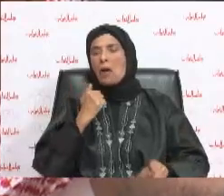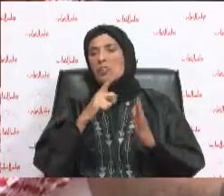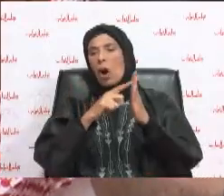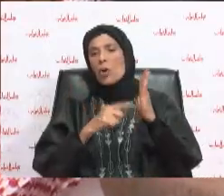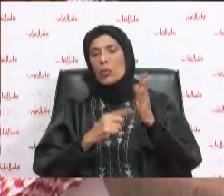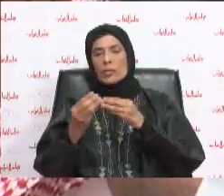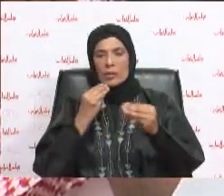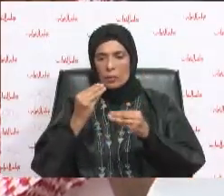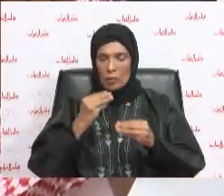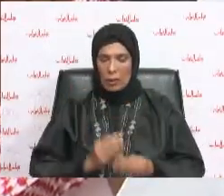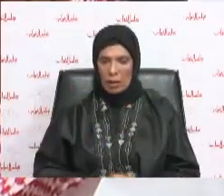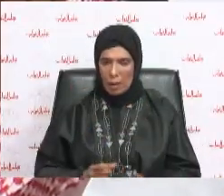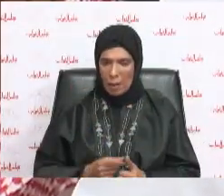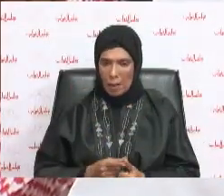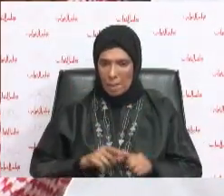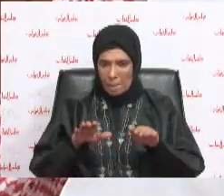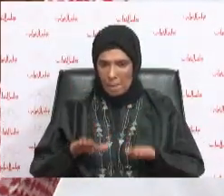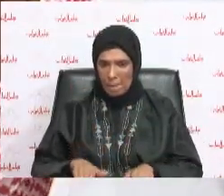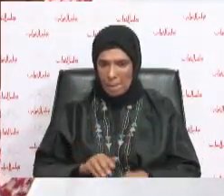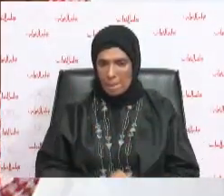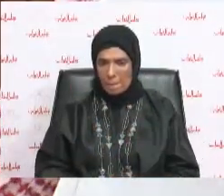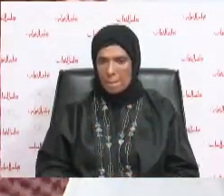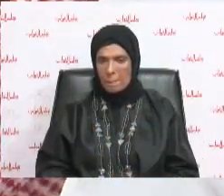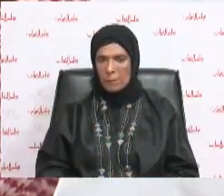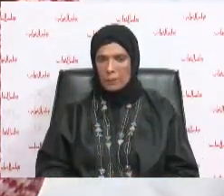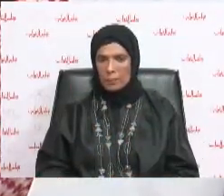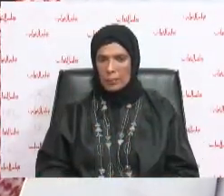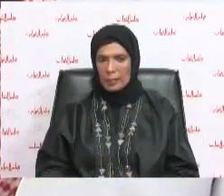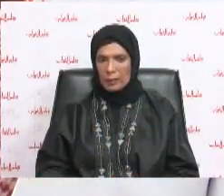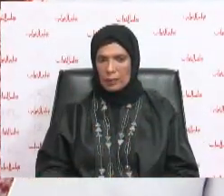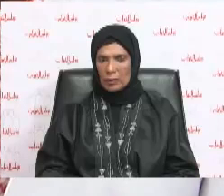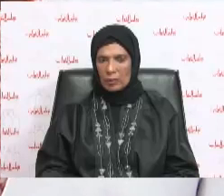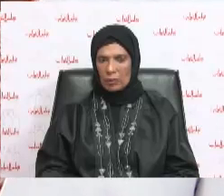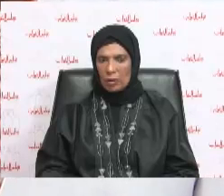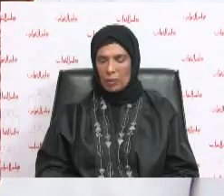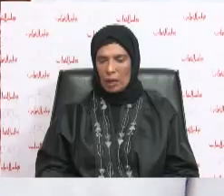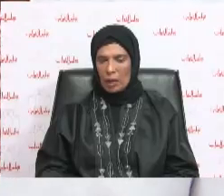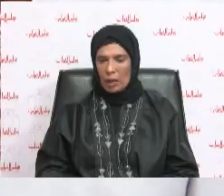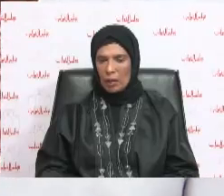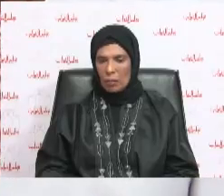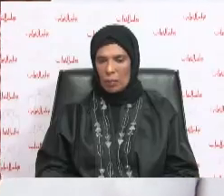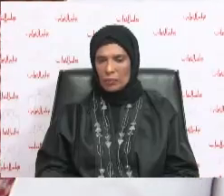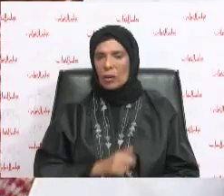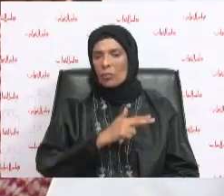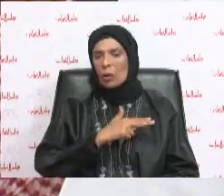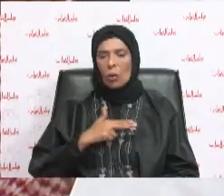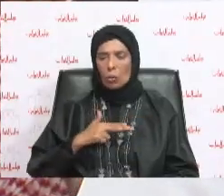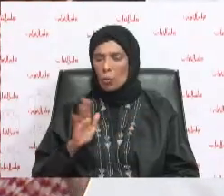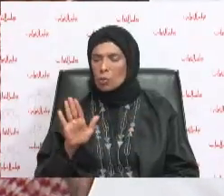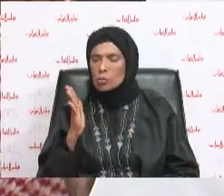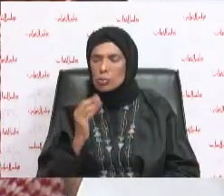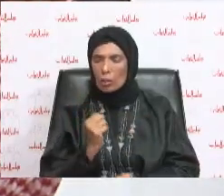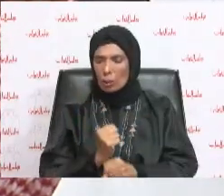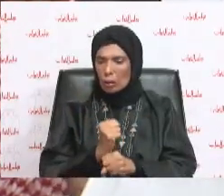هذه المماطلة؟ المفروض أول جلسة تبتدي المجلس المرسوم مع تقليل صلاحيات مجلس النواب. والحكومة وش سوت يا معالي